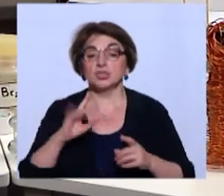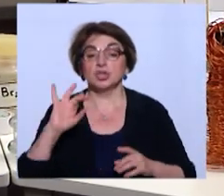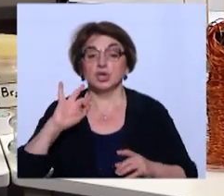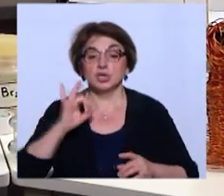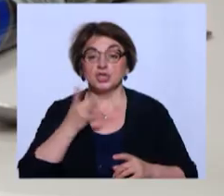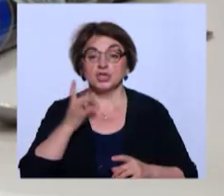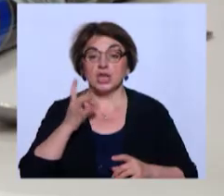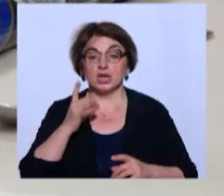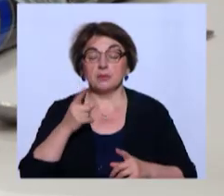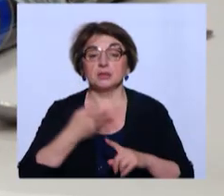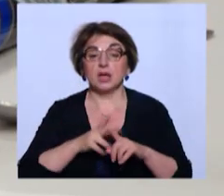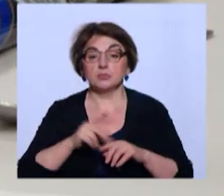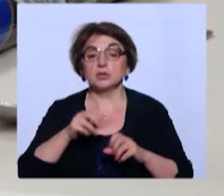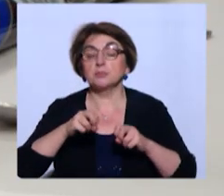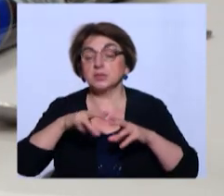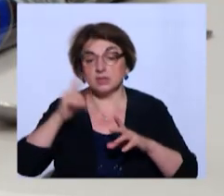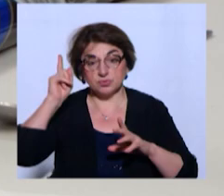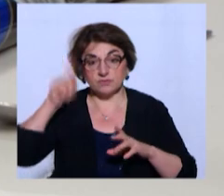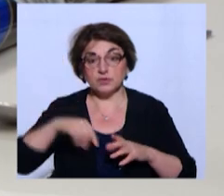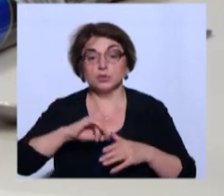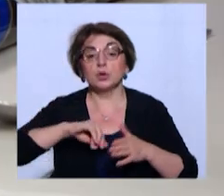არიან ნავთში.